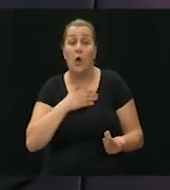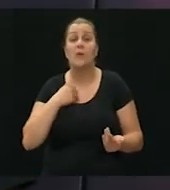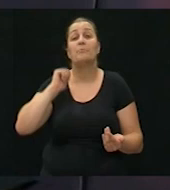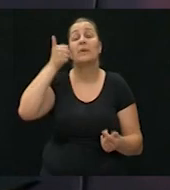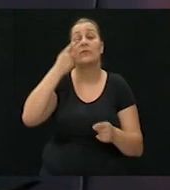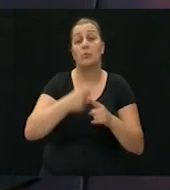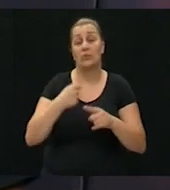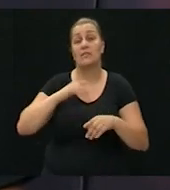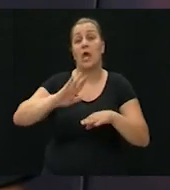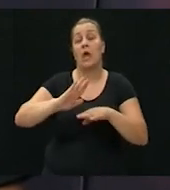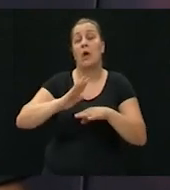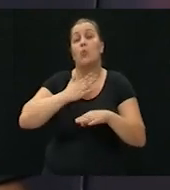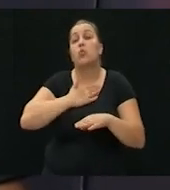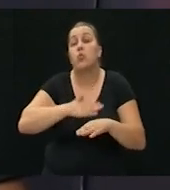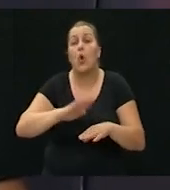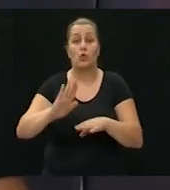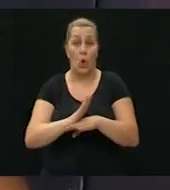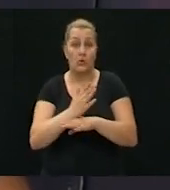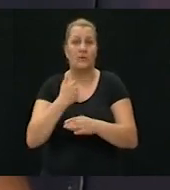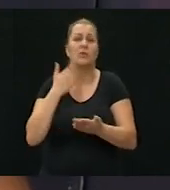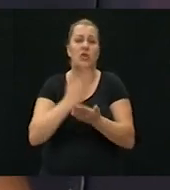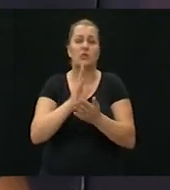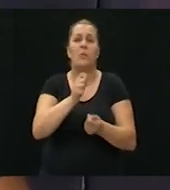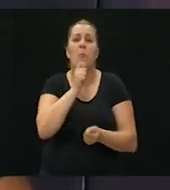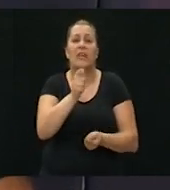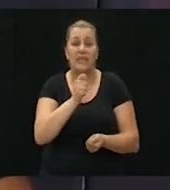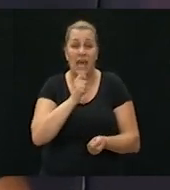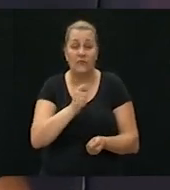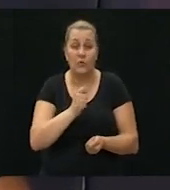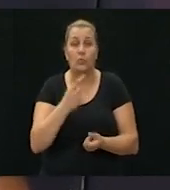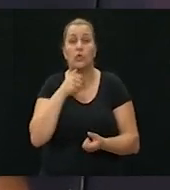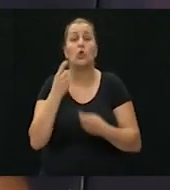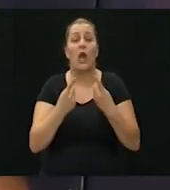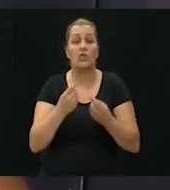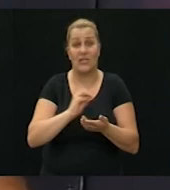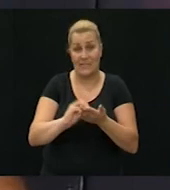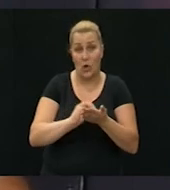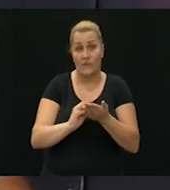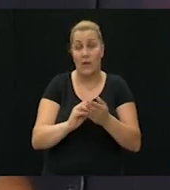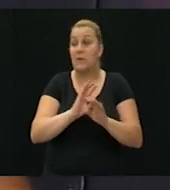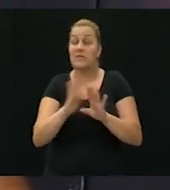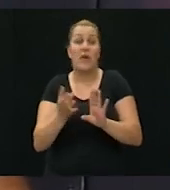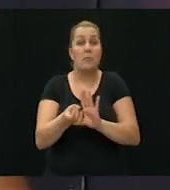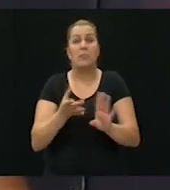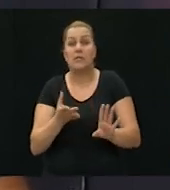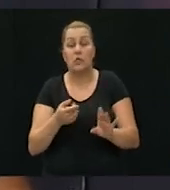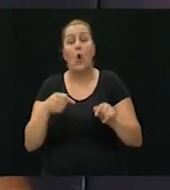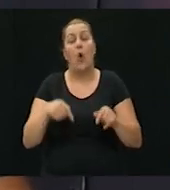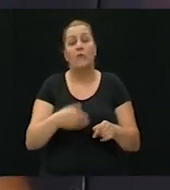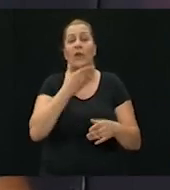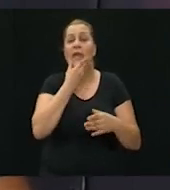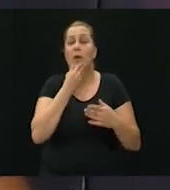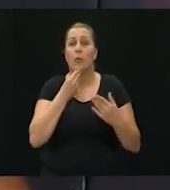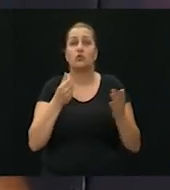ugodno osjećam, često imamo tako neke intervjue i događanja sa novinarima, sve brzo, sve neka. Ovo mi je drago što